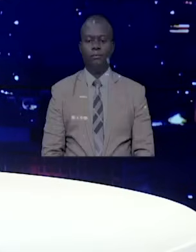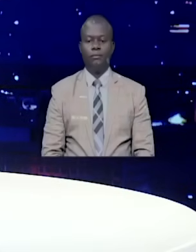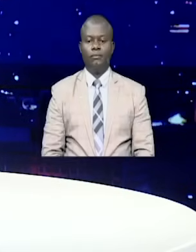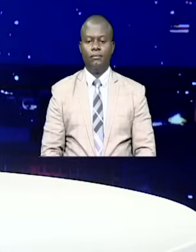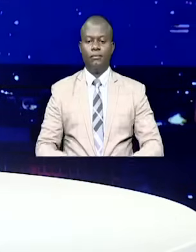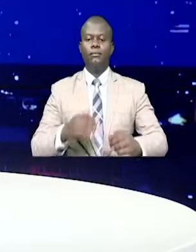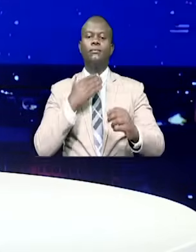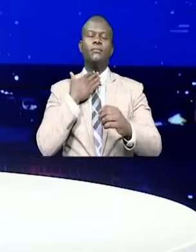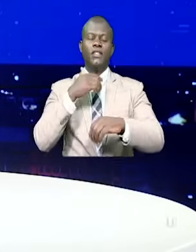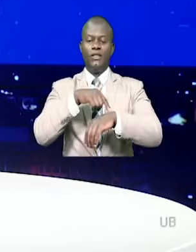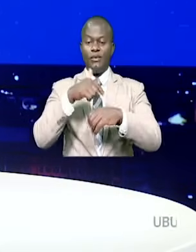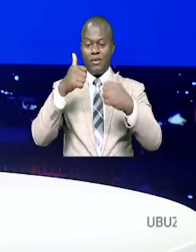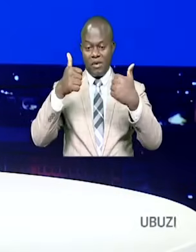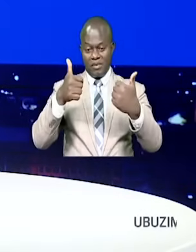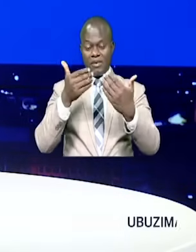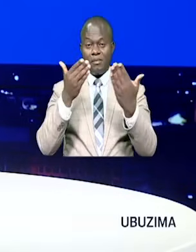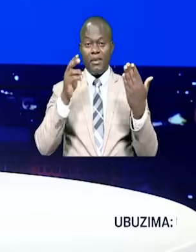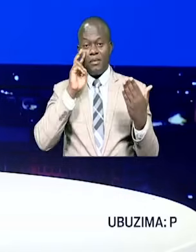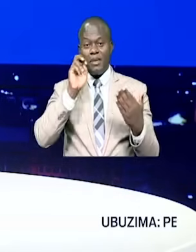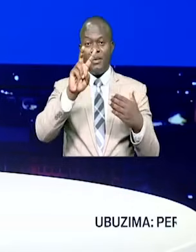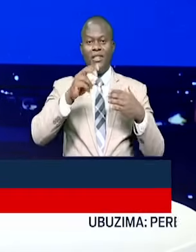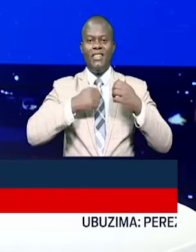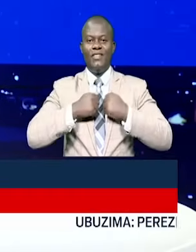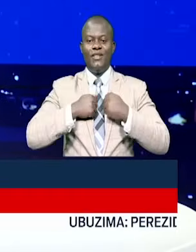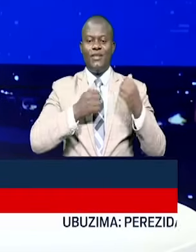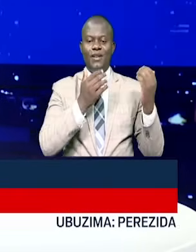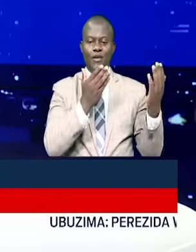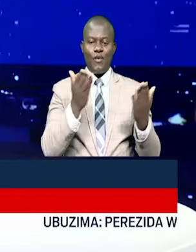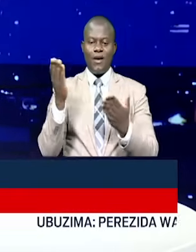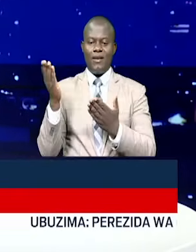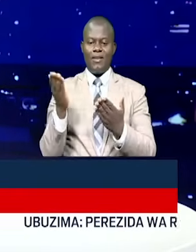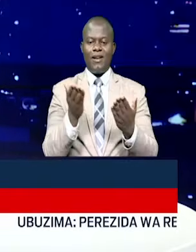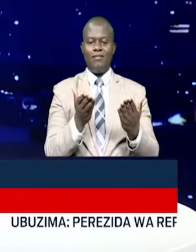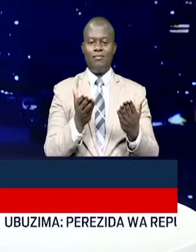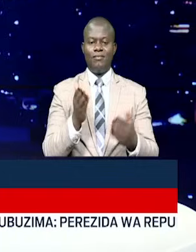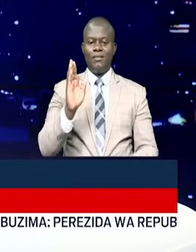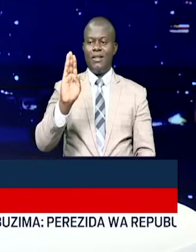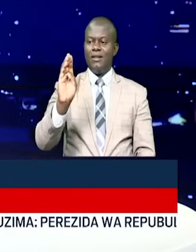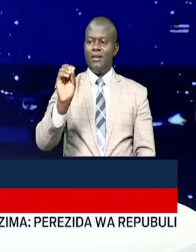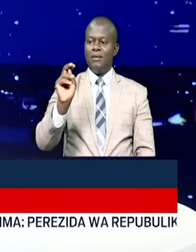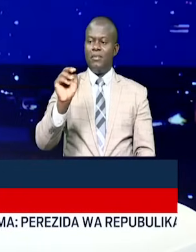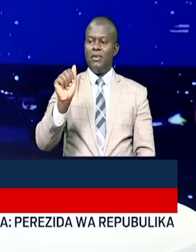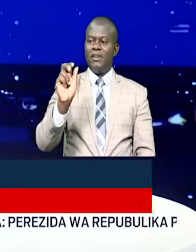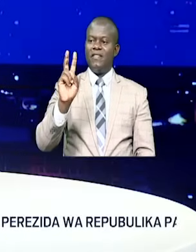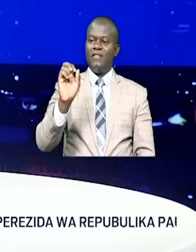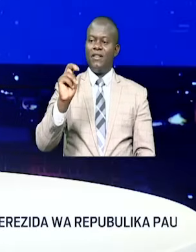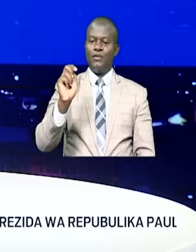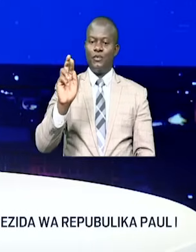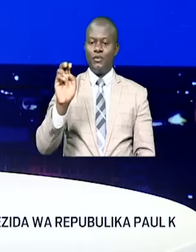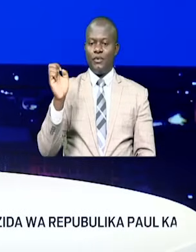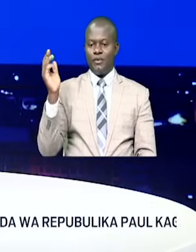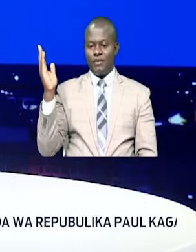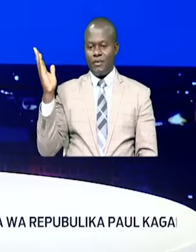bifurize kugira ibihe byiza mwese mudukurikiye kuri televiziyo Rwanda mbahaye ikaze ku makuru mu Kinyarwanda ndi Bonaventure Cyubahiro ndi kumwe na Fideliza